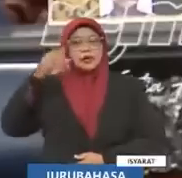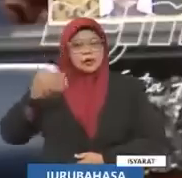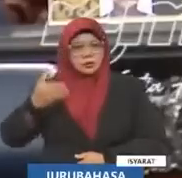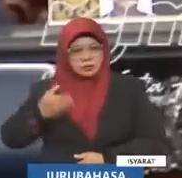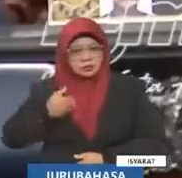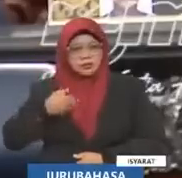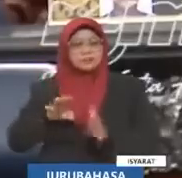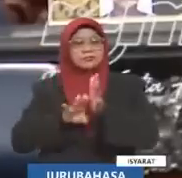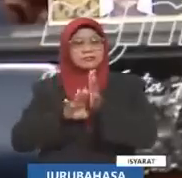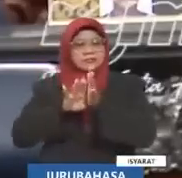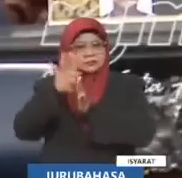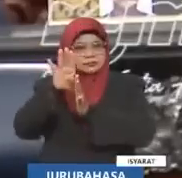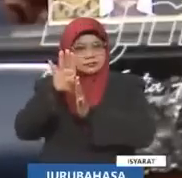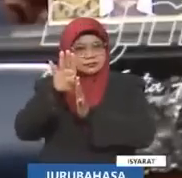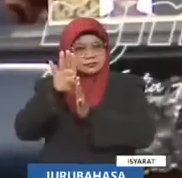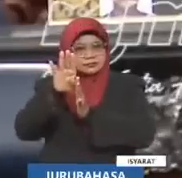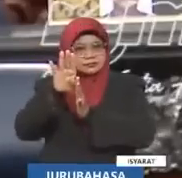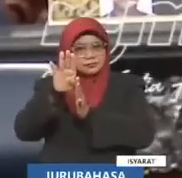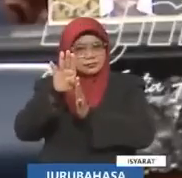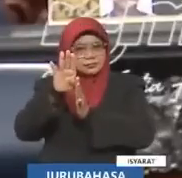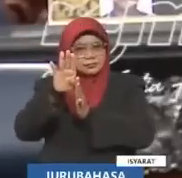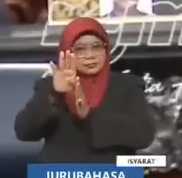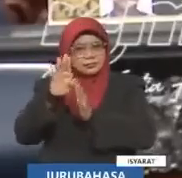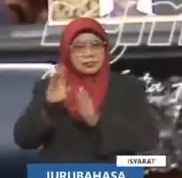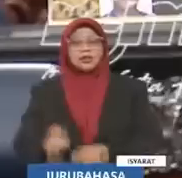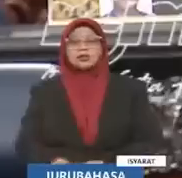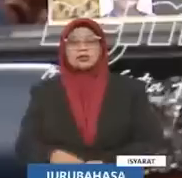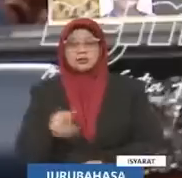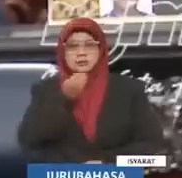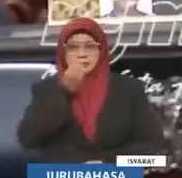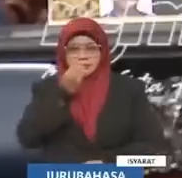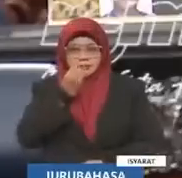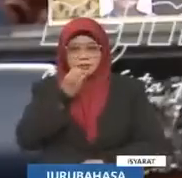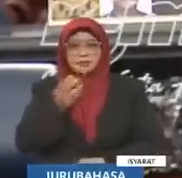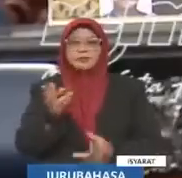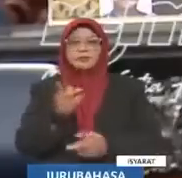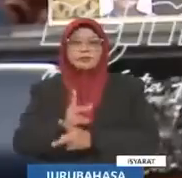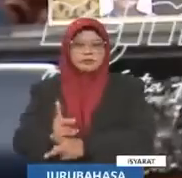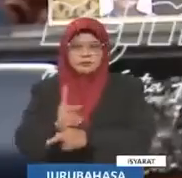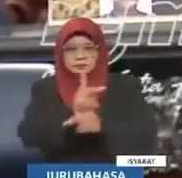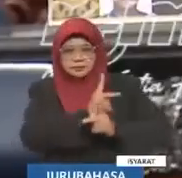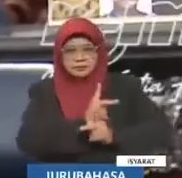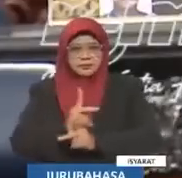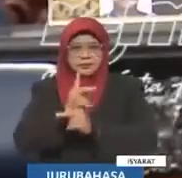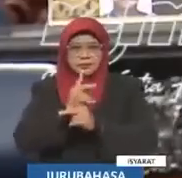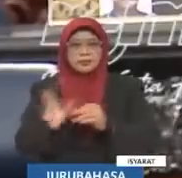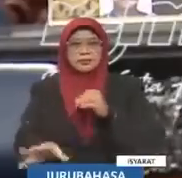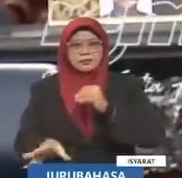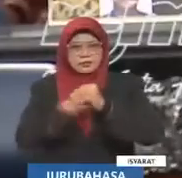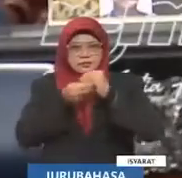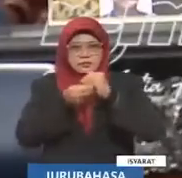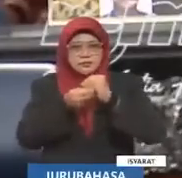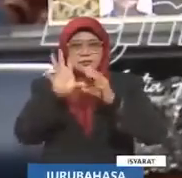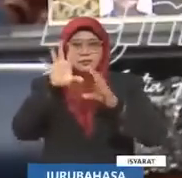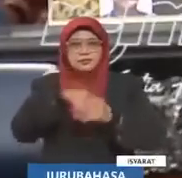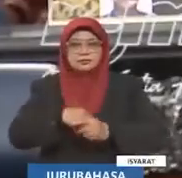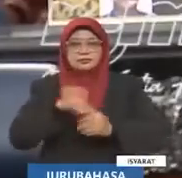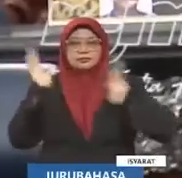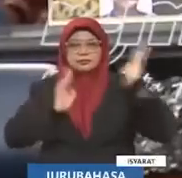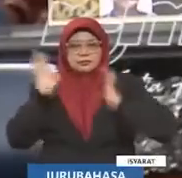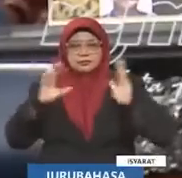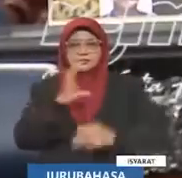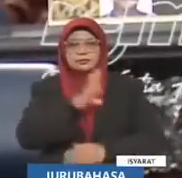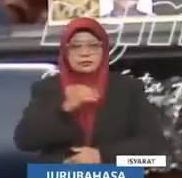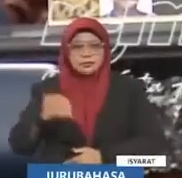peningkatan penghasilan food security Ini pertama dalam naga kita Saini